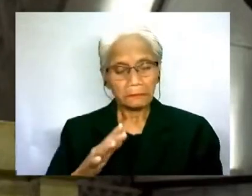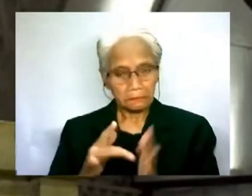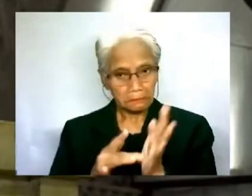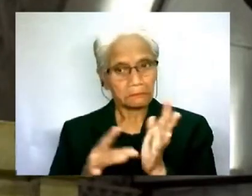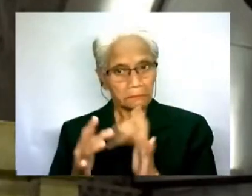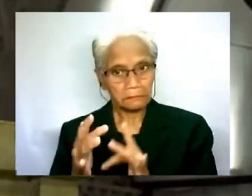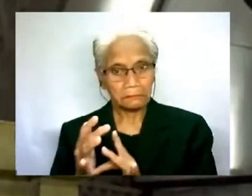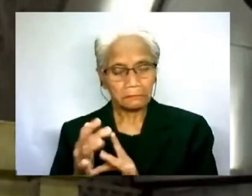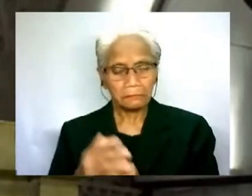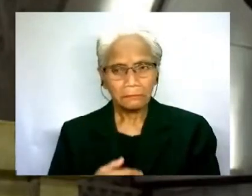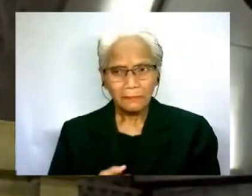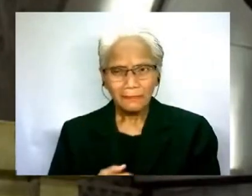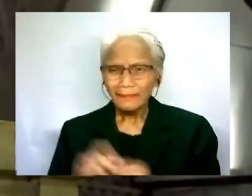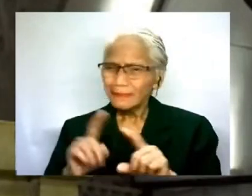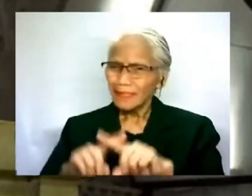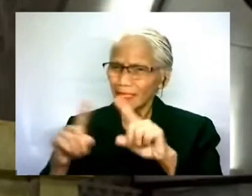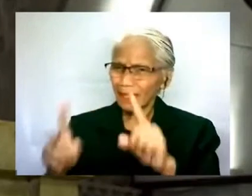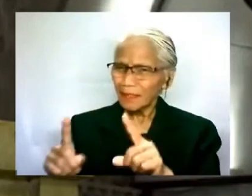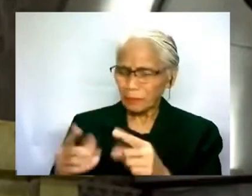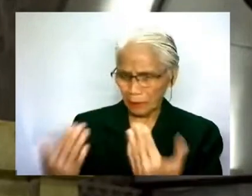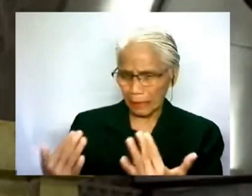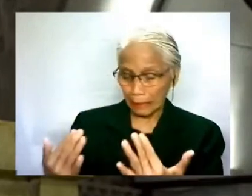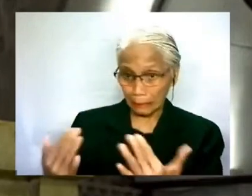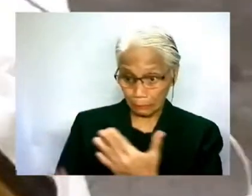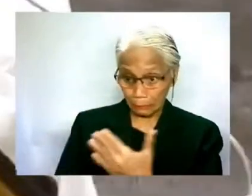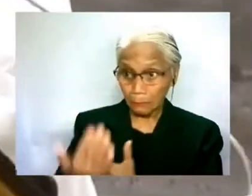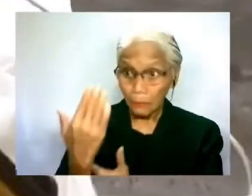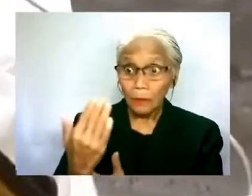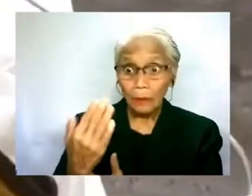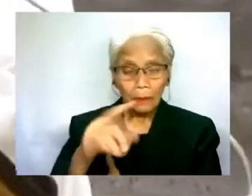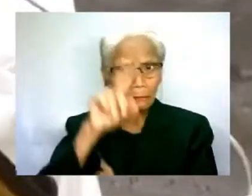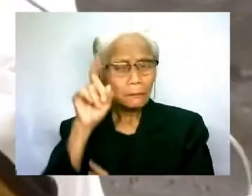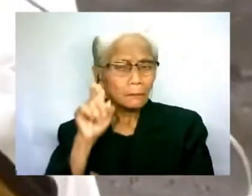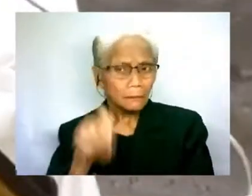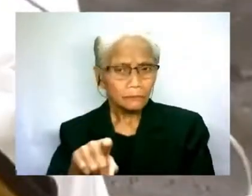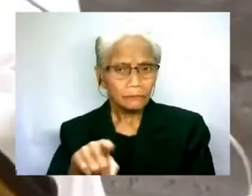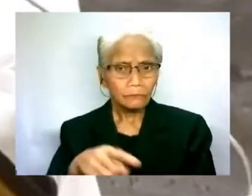Pero ang tanong sa atin ngayong umaga na ito, mga kapatid,